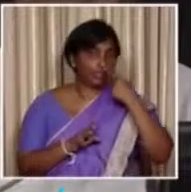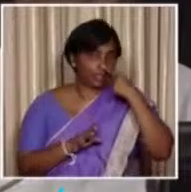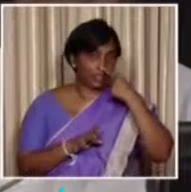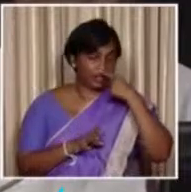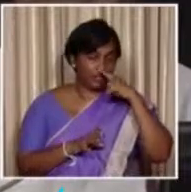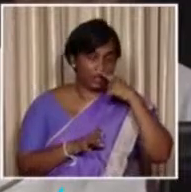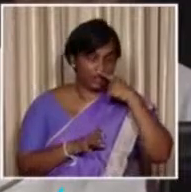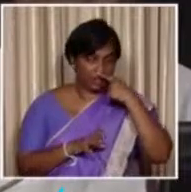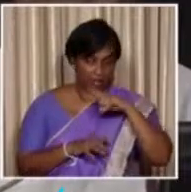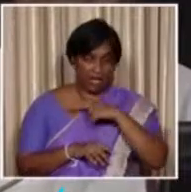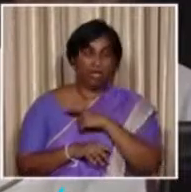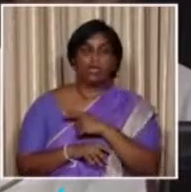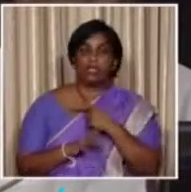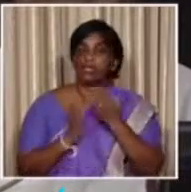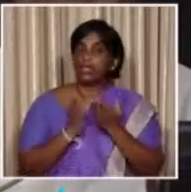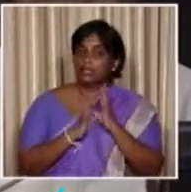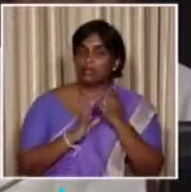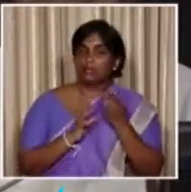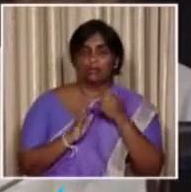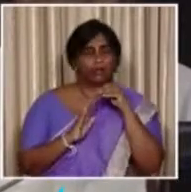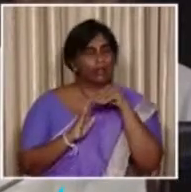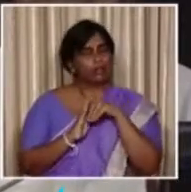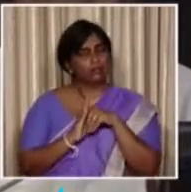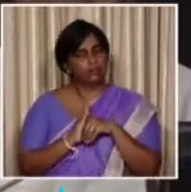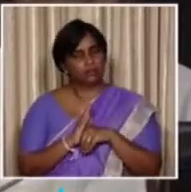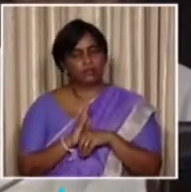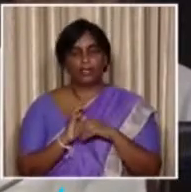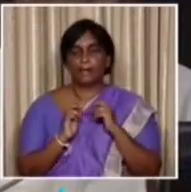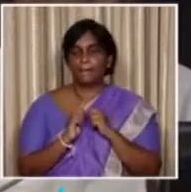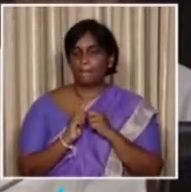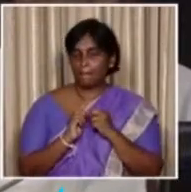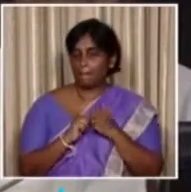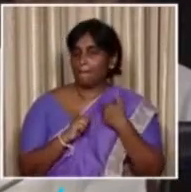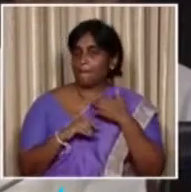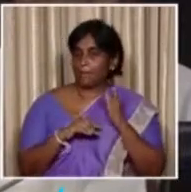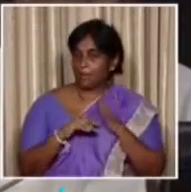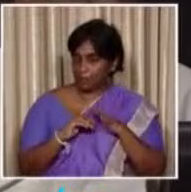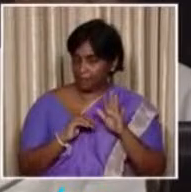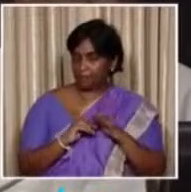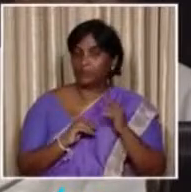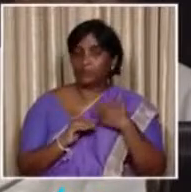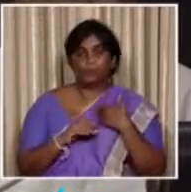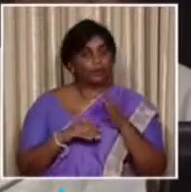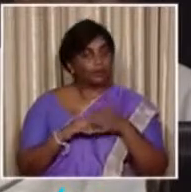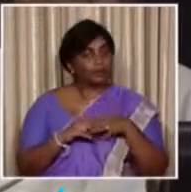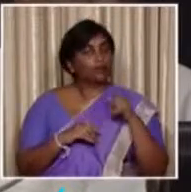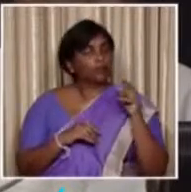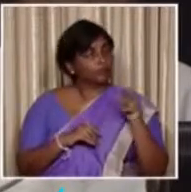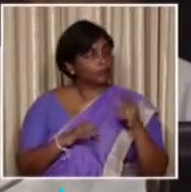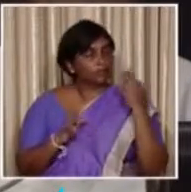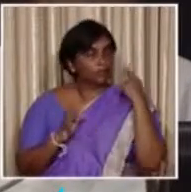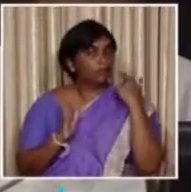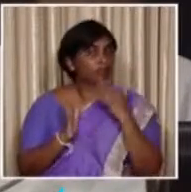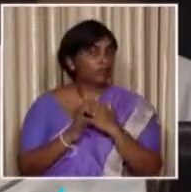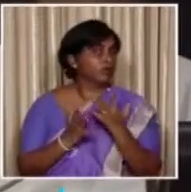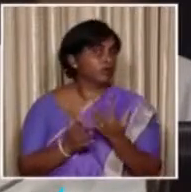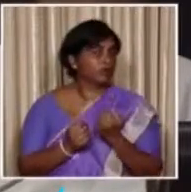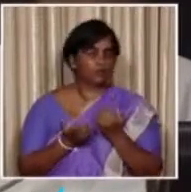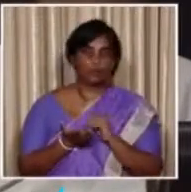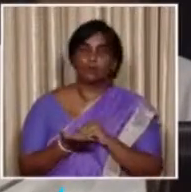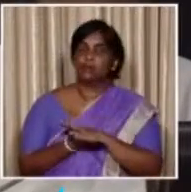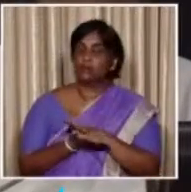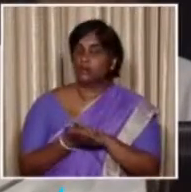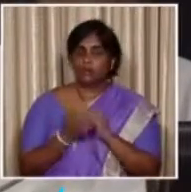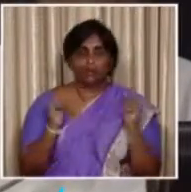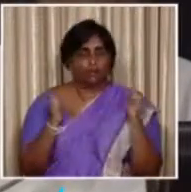තායිලන්තය සහ ඉන්දියාව මේ වගේම ආර්ථික මහා විශාල ඛේද වාචක වලට මුණ දුන්නා. මුණ දුන්නාම ඔවුන් ඒකට අවශ්‍ය ප්‍රතිසංස්කරණ